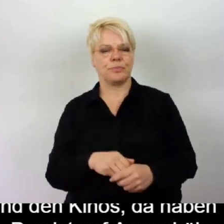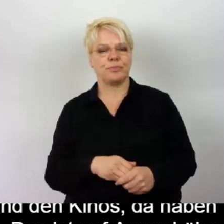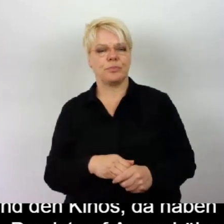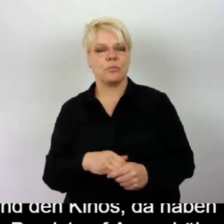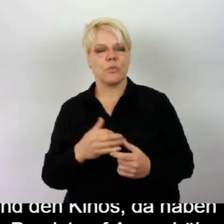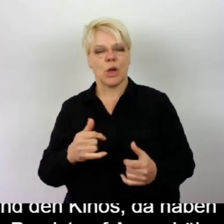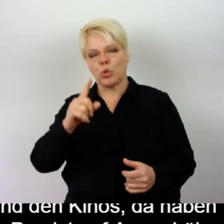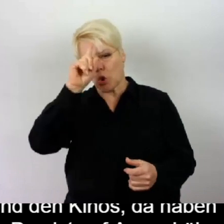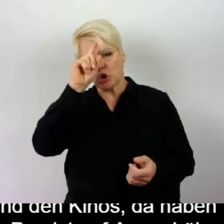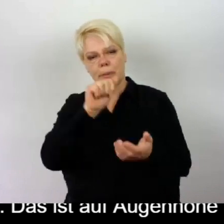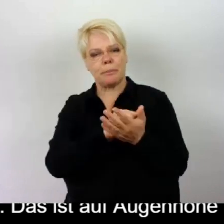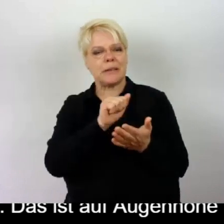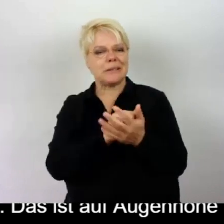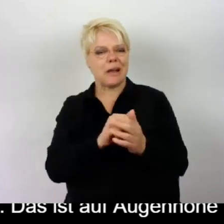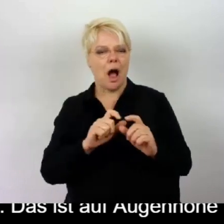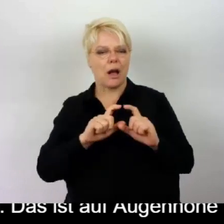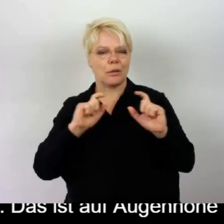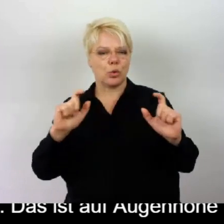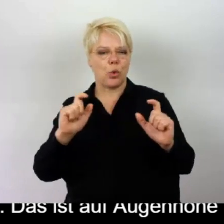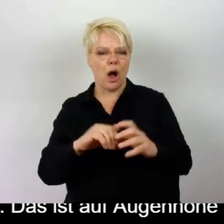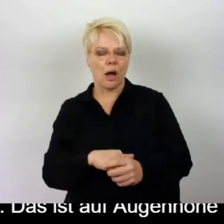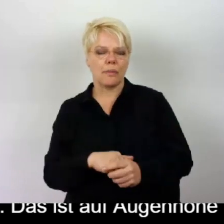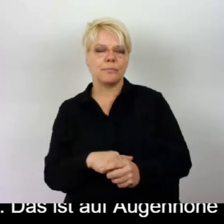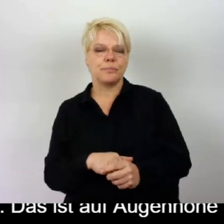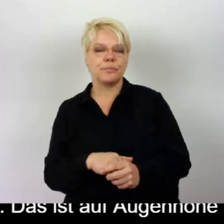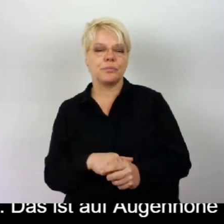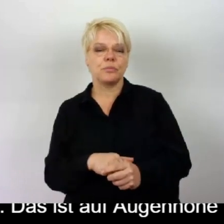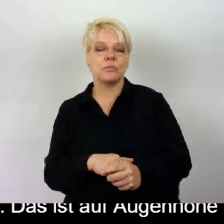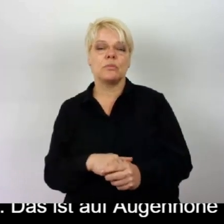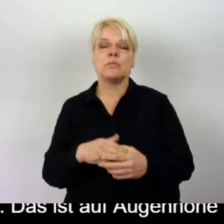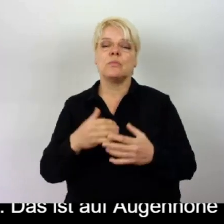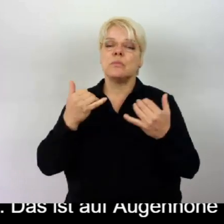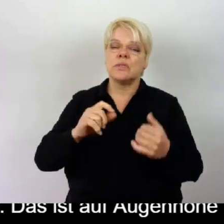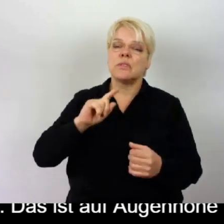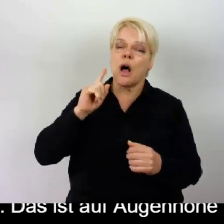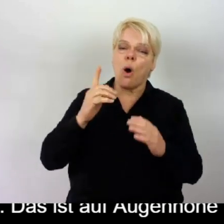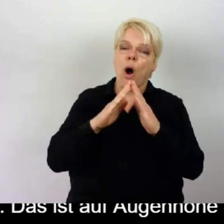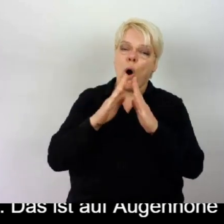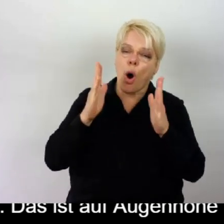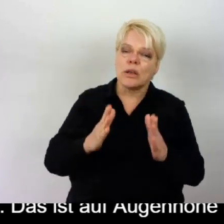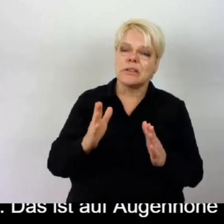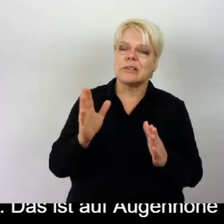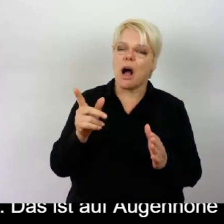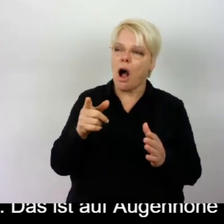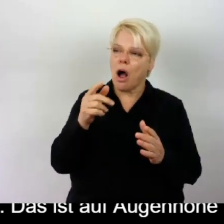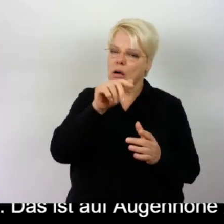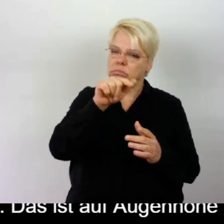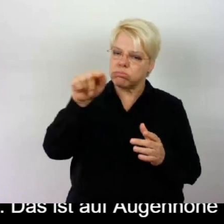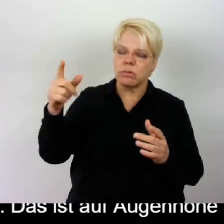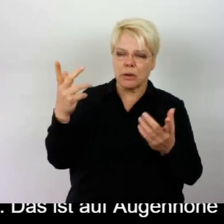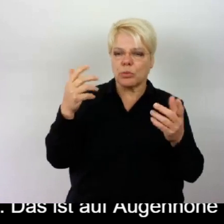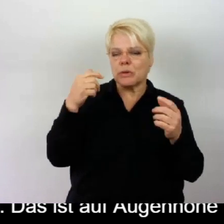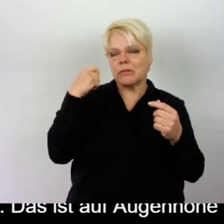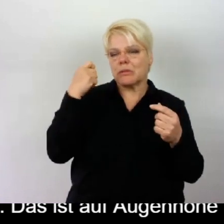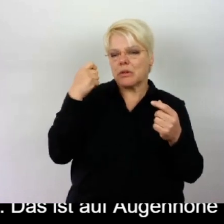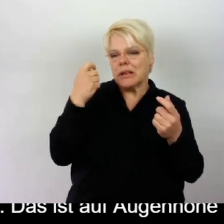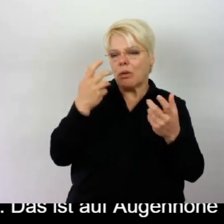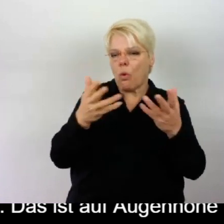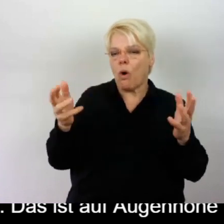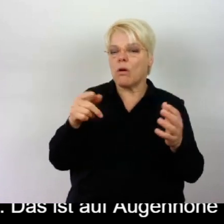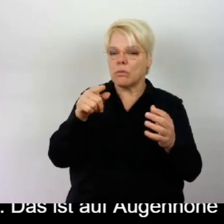sehr unterschiedlich, jeweils von den Trägern abgesehen, da gibt es ein gewisses Gefälle. Aber wenn Sie auf die Möglichkeiten